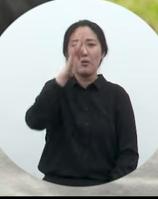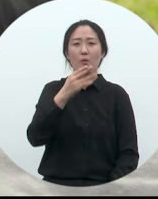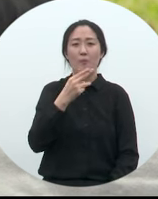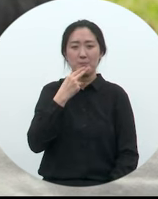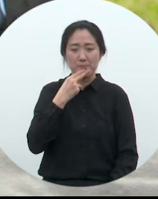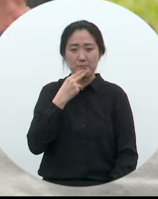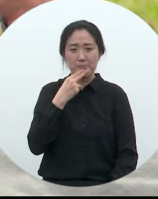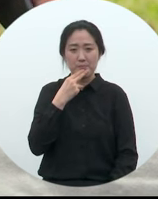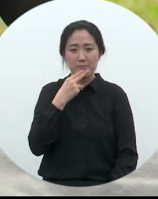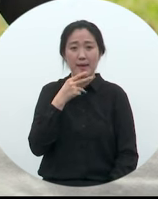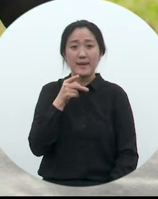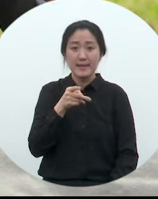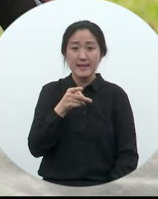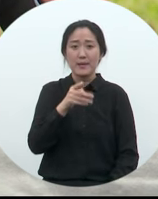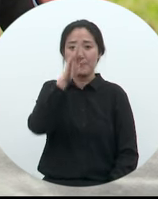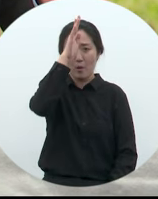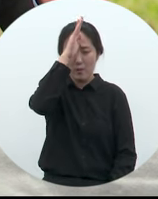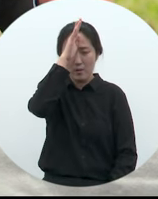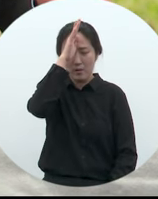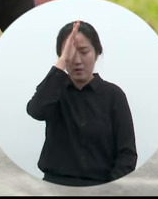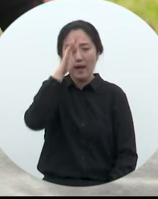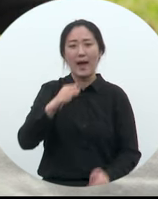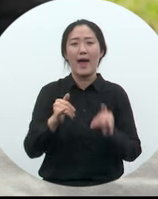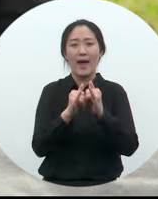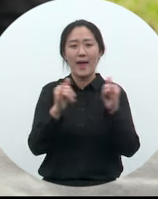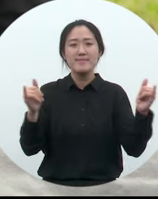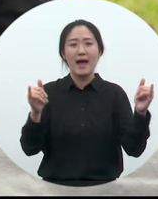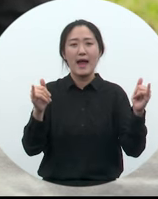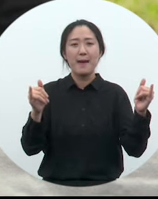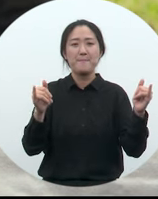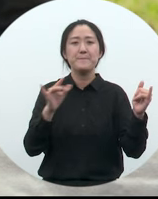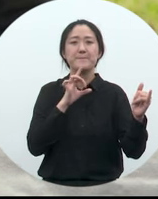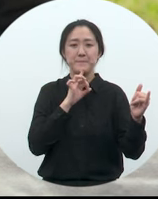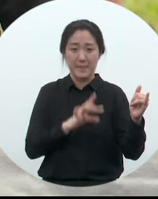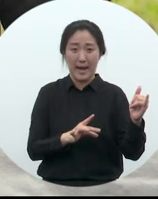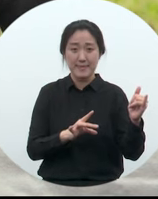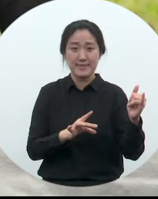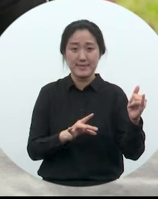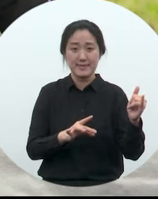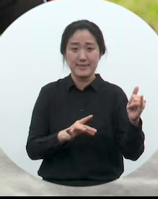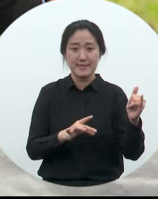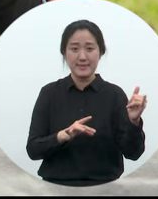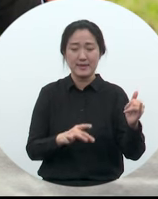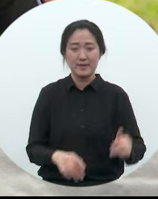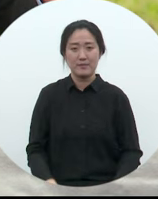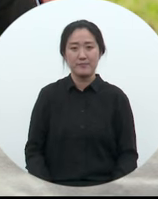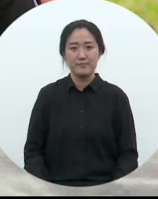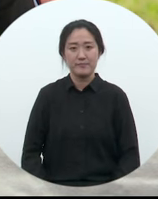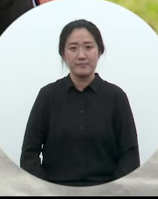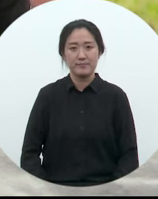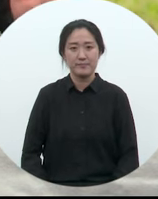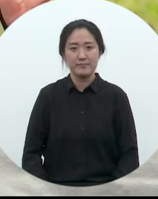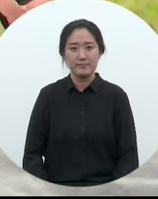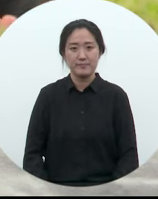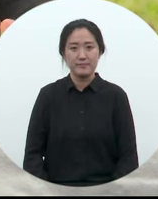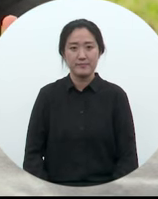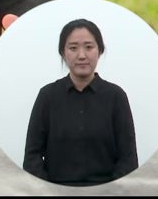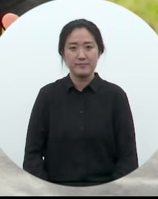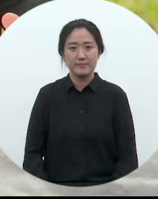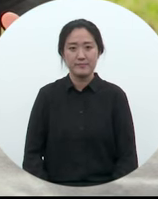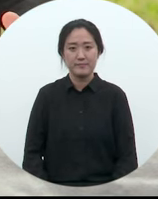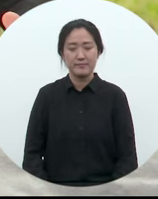질환 자체가 없습니다. 이 디스크란 질환은 오로지 직립하는 인간에게만 있는 질환이라고